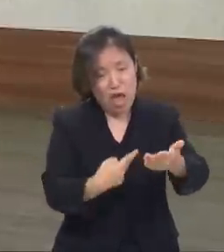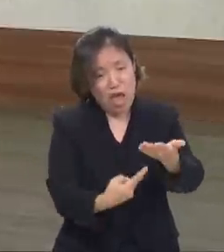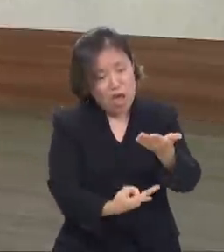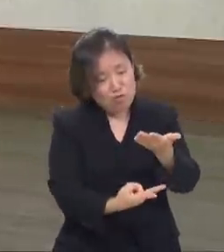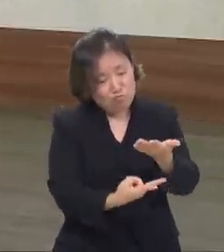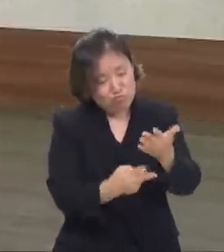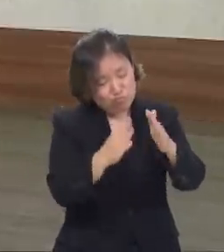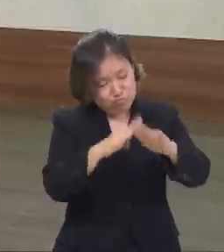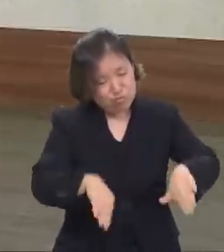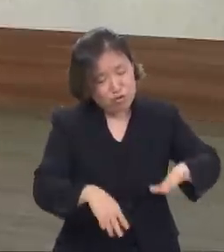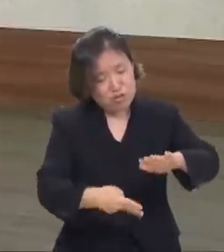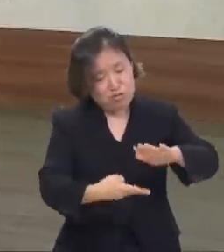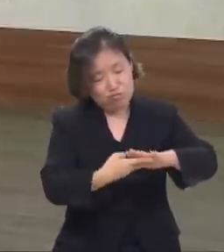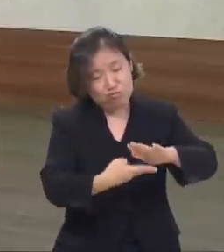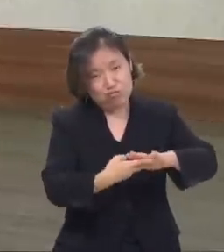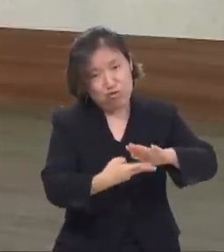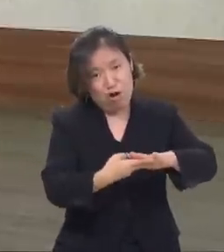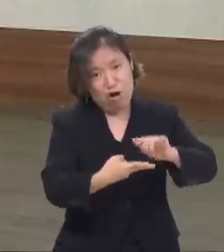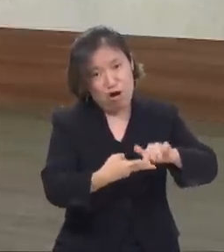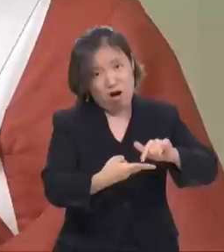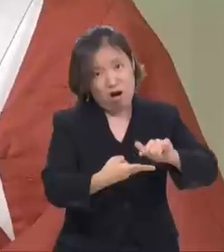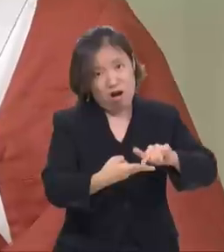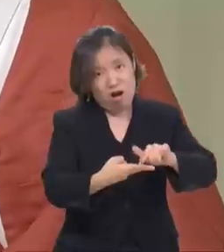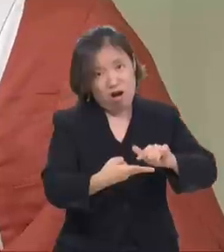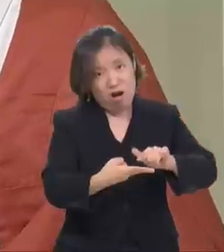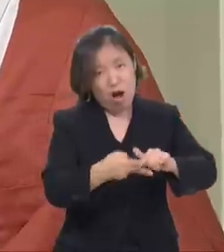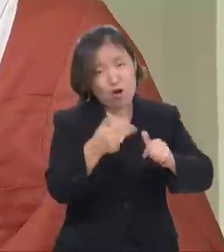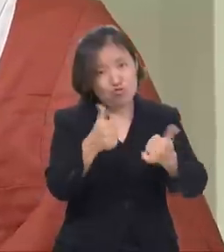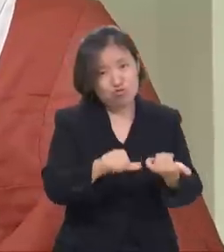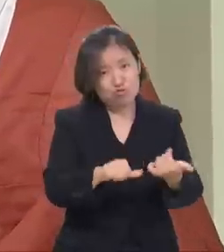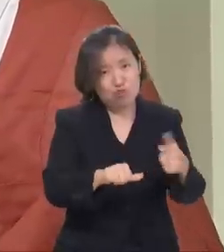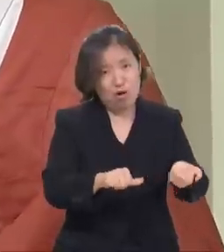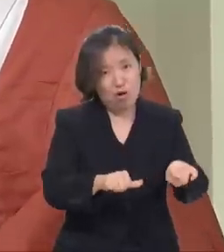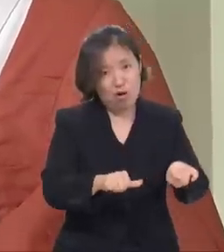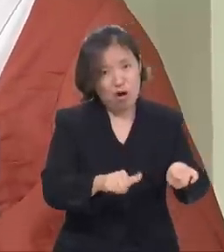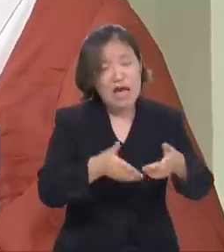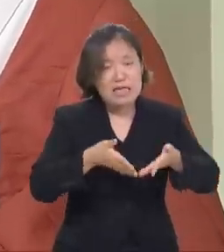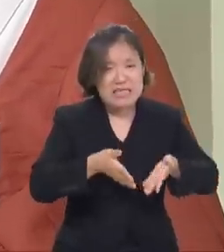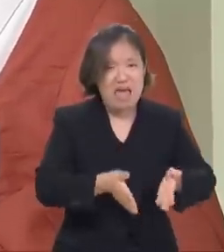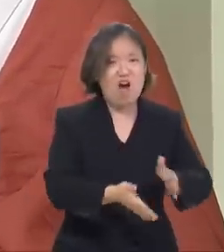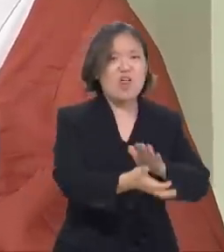속에서 스님이 죽게 되는 것은 전생에 업보였는데